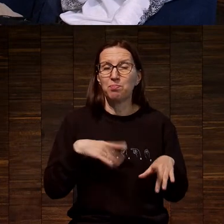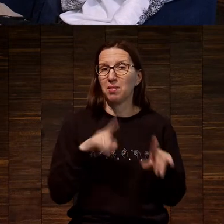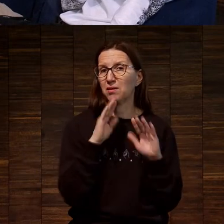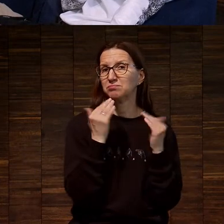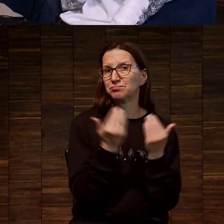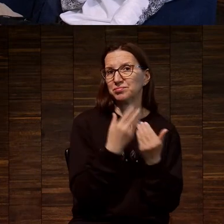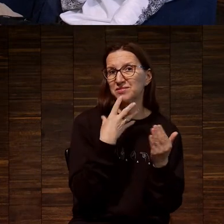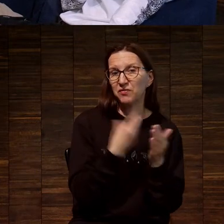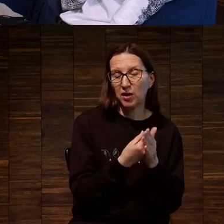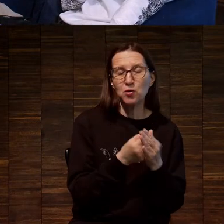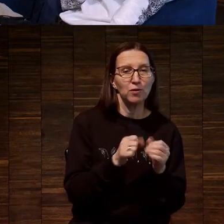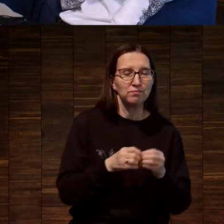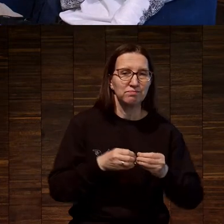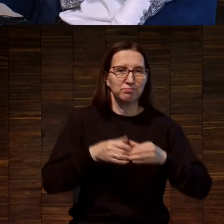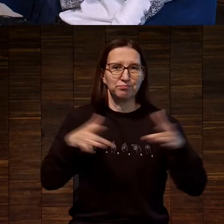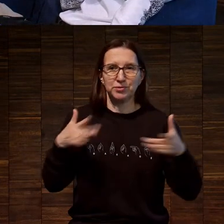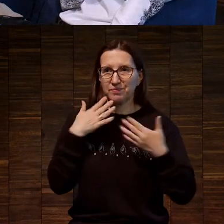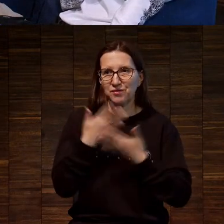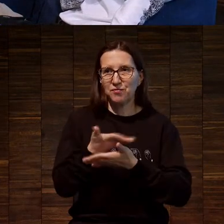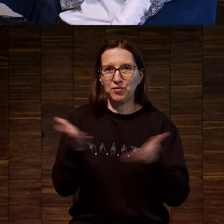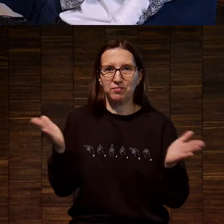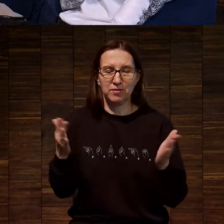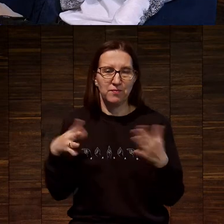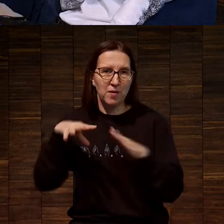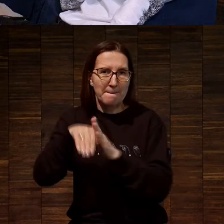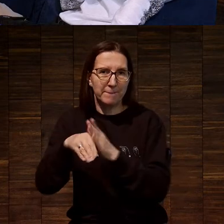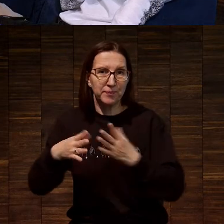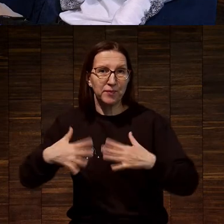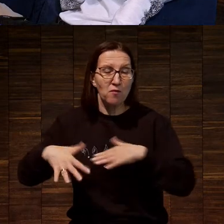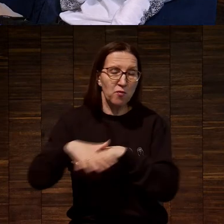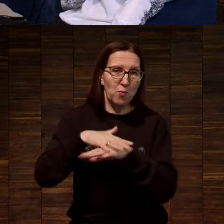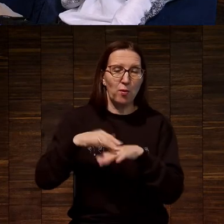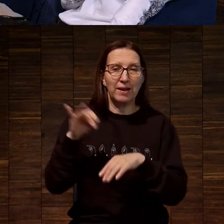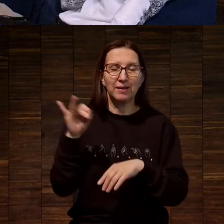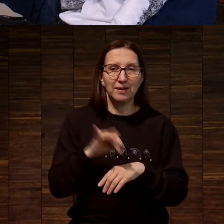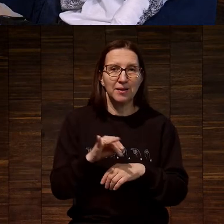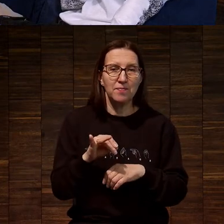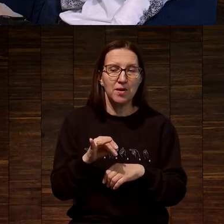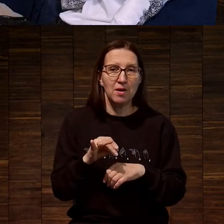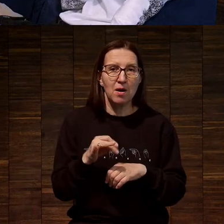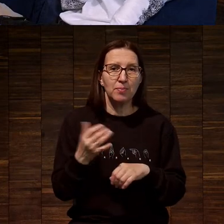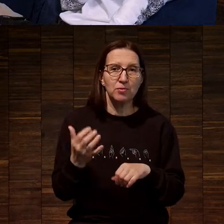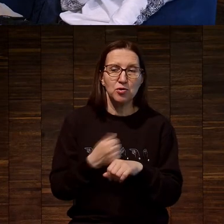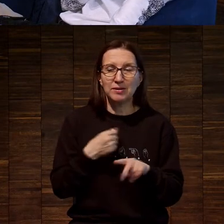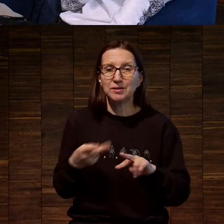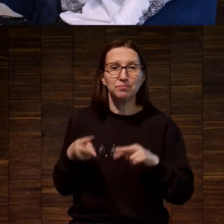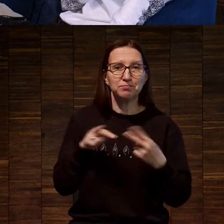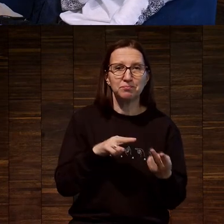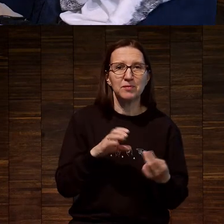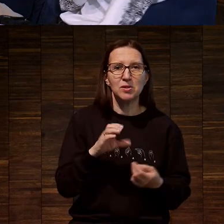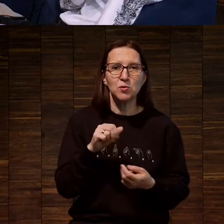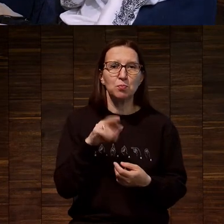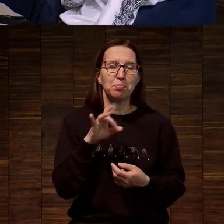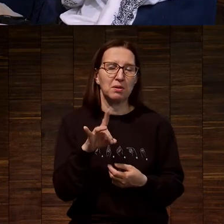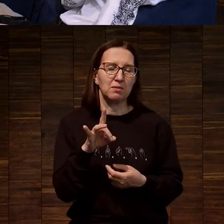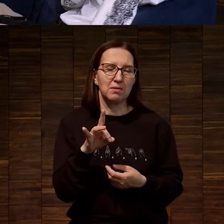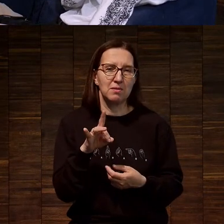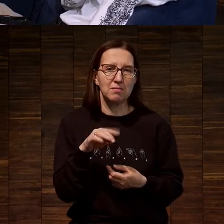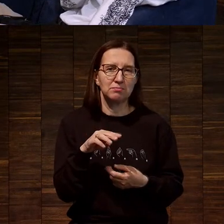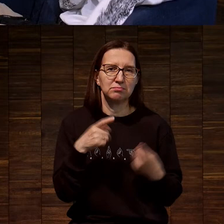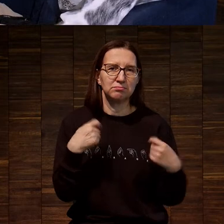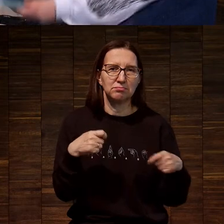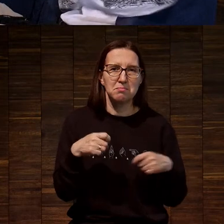поля очень активно. Вот, соответственно, переход на супермаркет. Сейчас